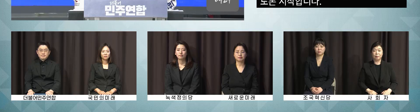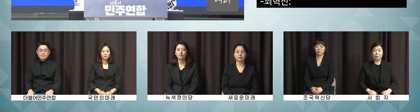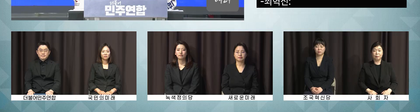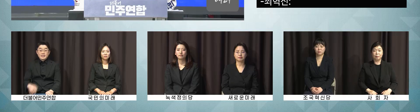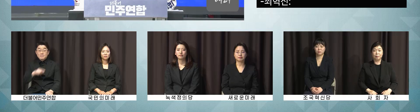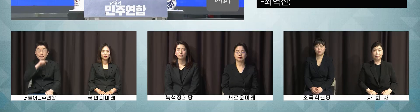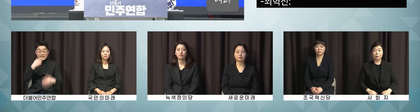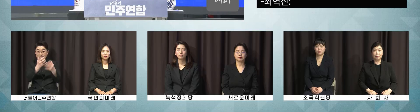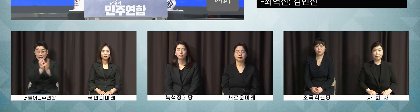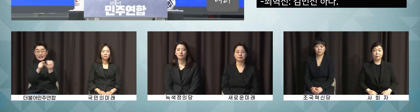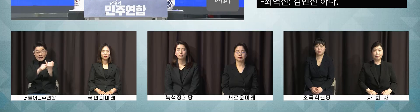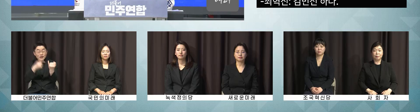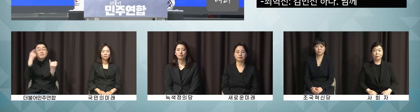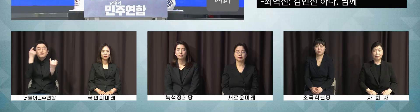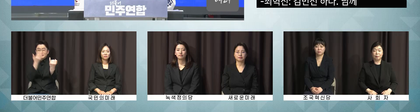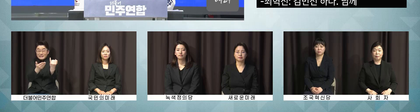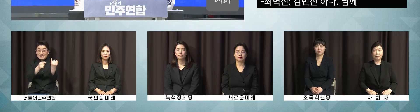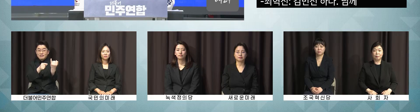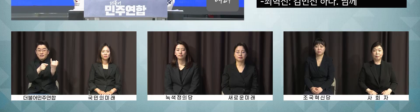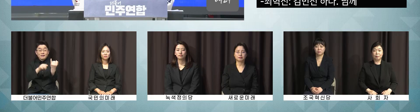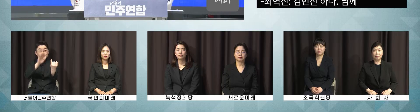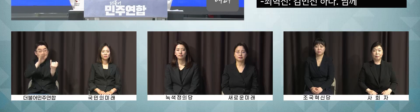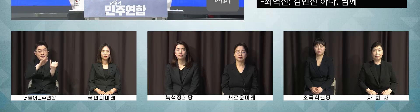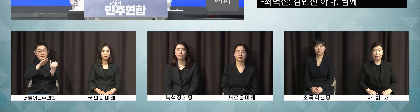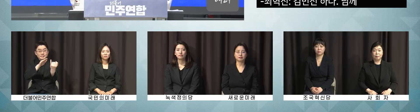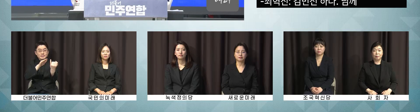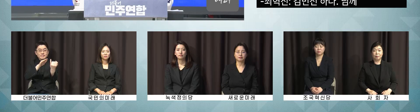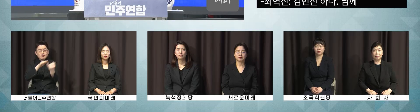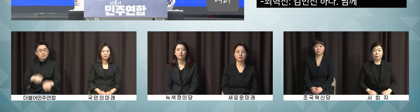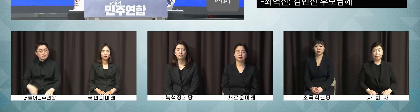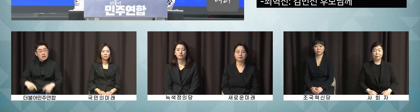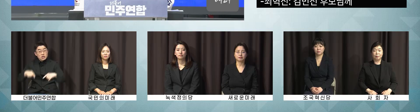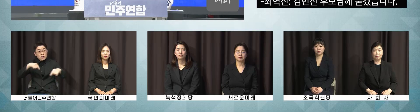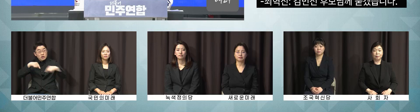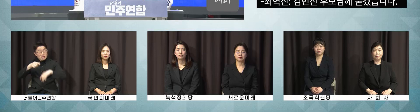김민전 후보님께 묻겠습니다. 후보님,